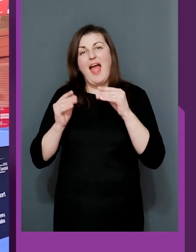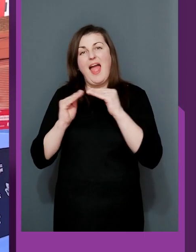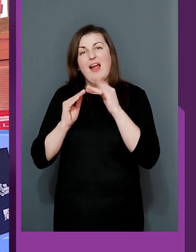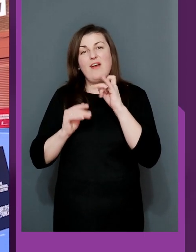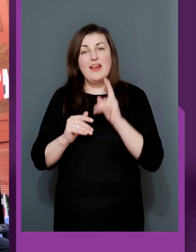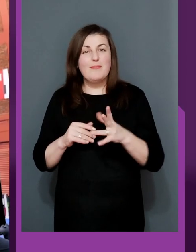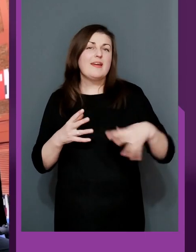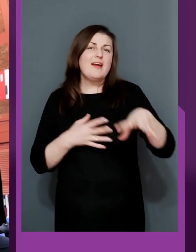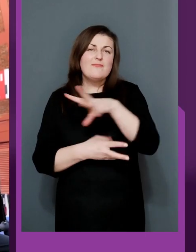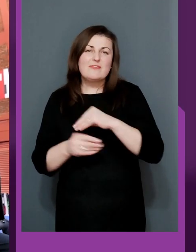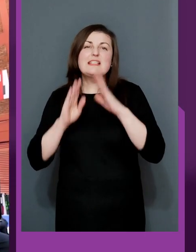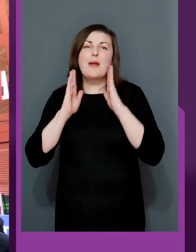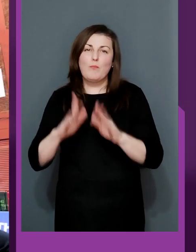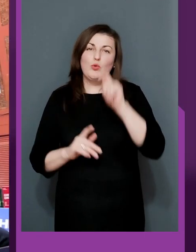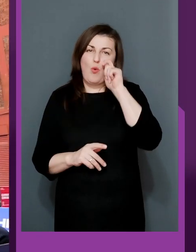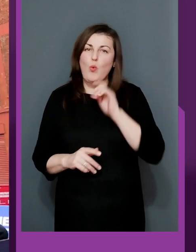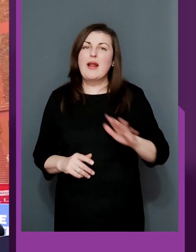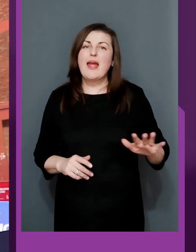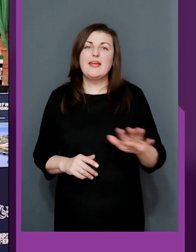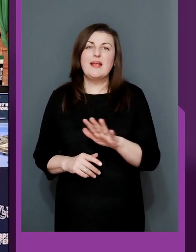еквалімпік все буде